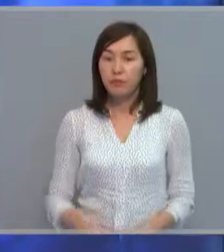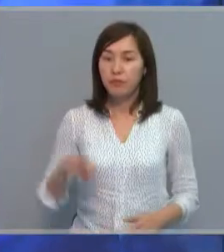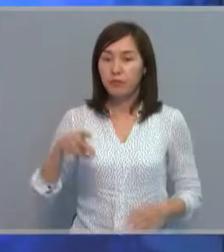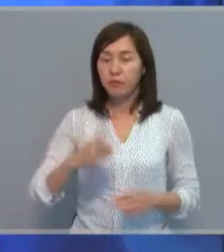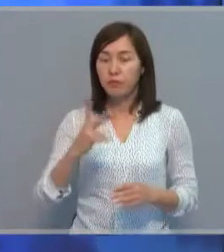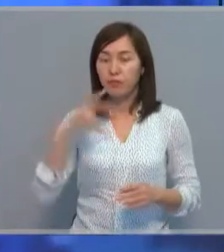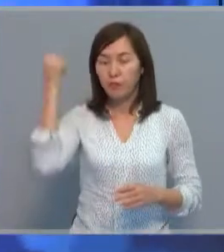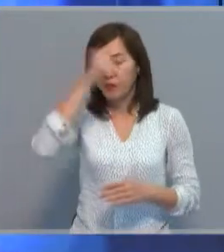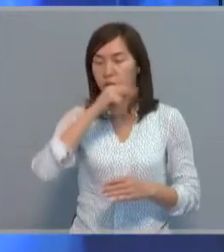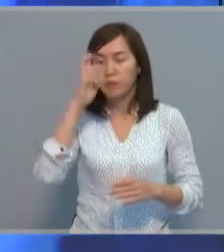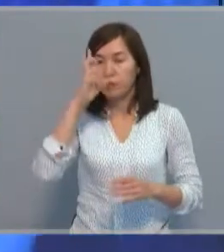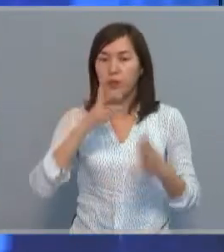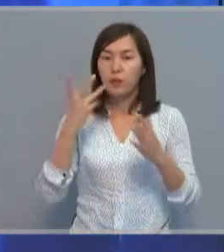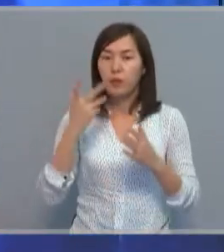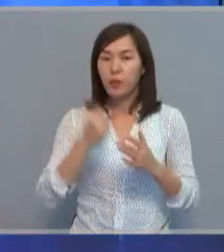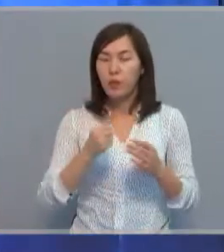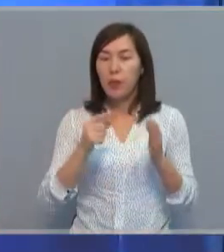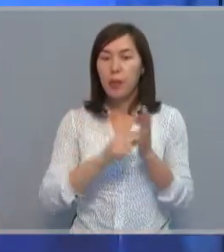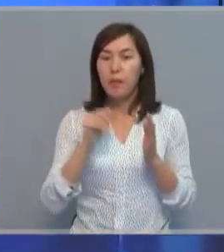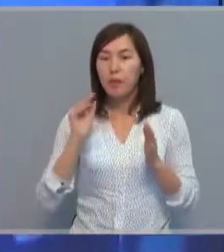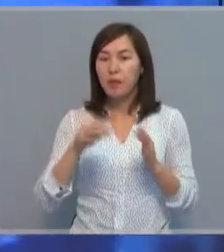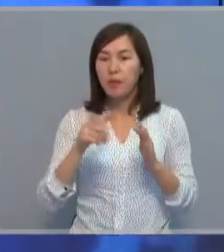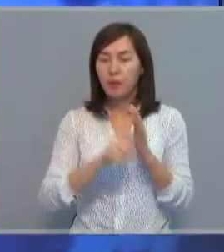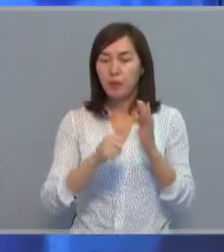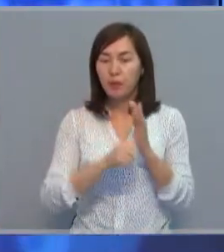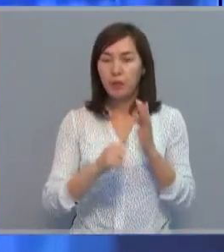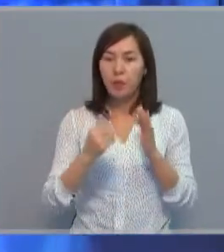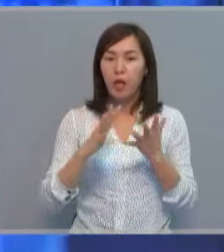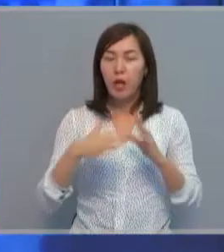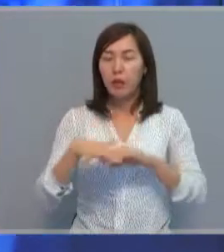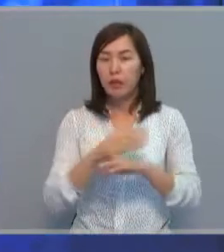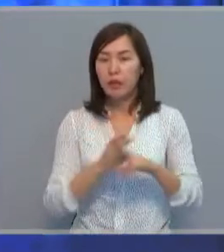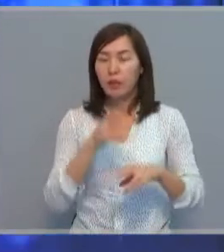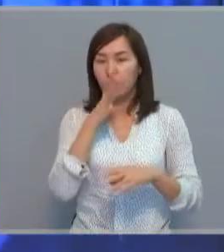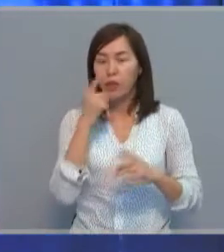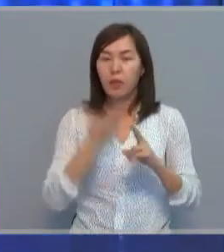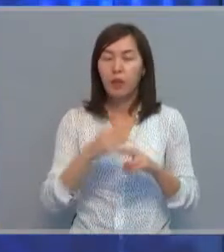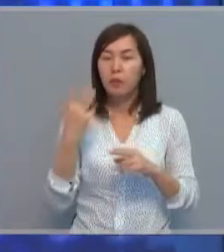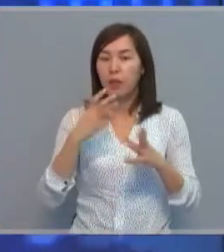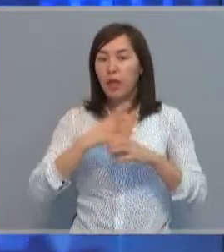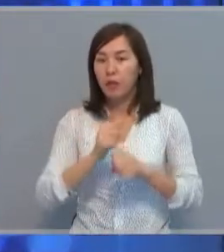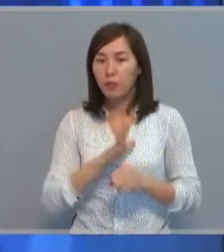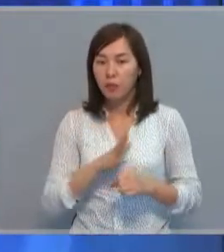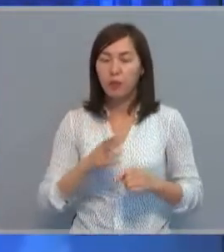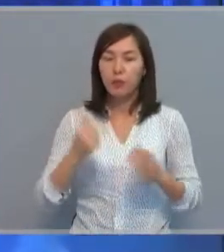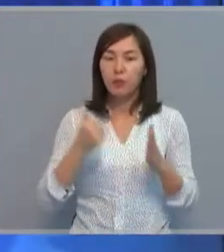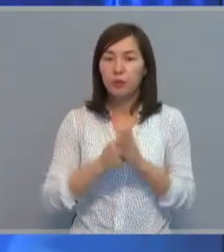В 2003 году в стране насчитывалось 7660 сел. В настоящее время это число сократилось